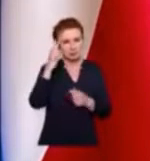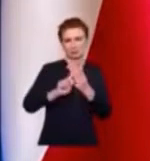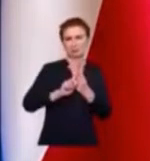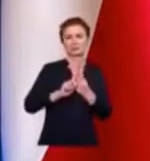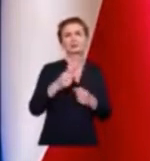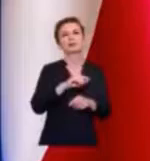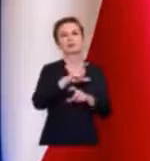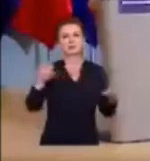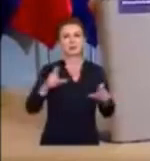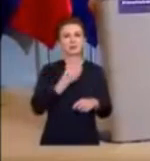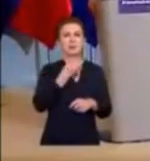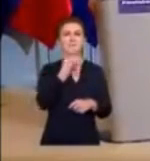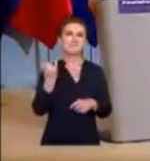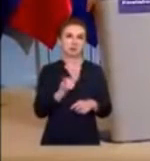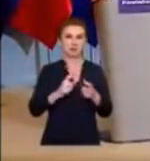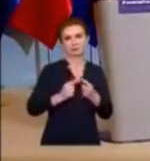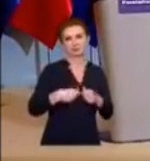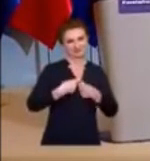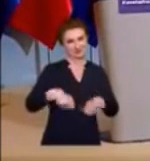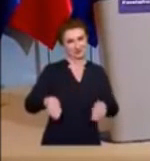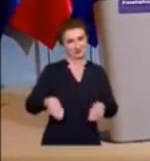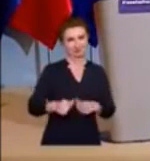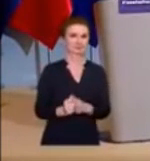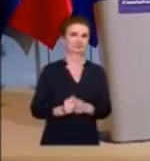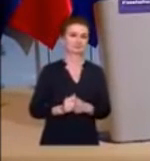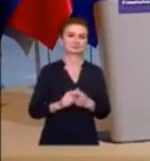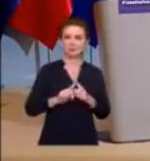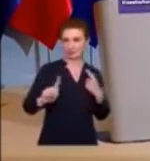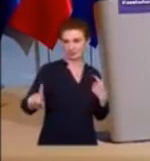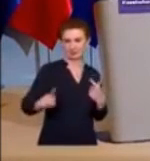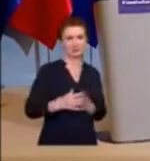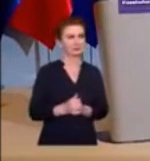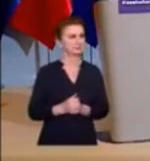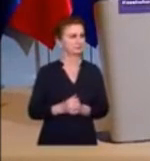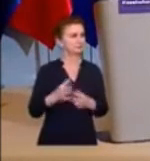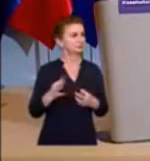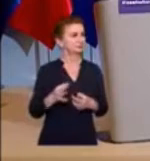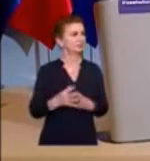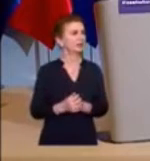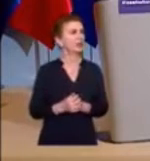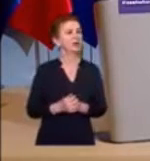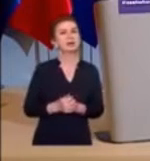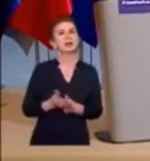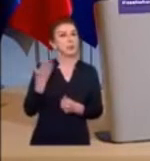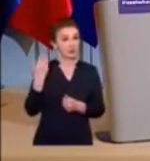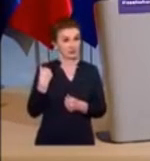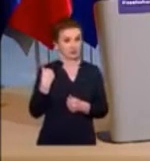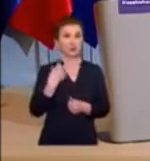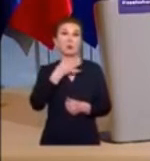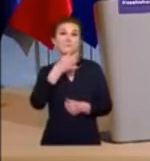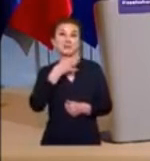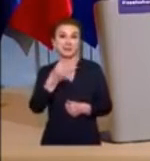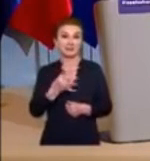kolejne etapy. Dziękuję bardzo, panie ministrze. Do tej pory spływały pytania do nas drogą mailową oraz na bieżąco SMS-ami, ponad kilkadziesiąt